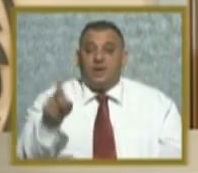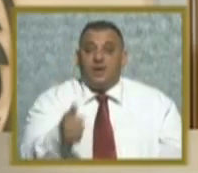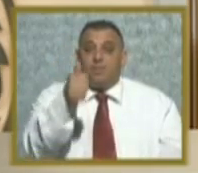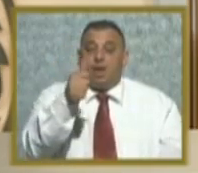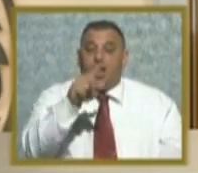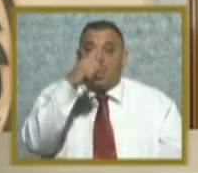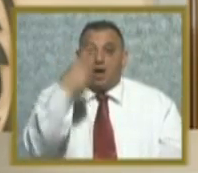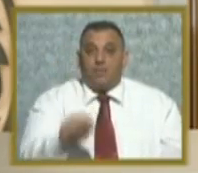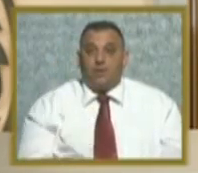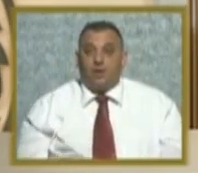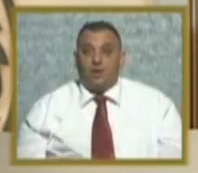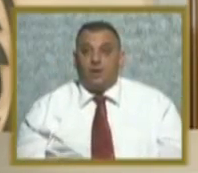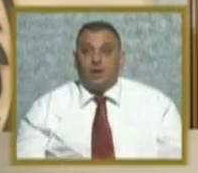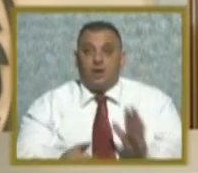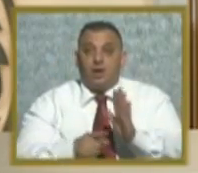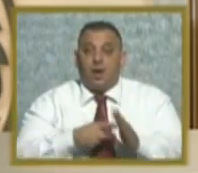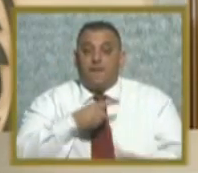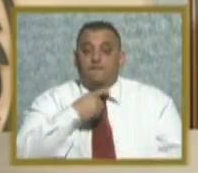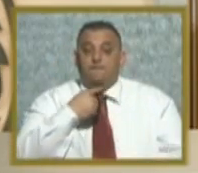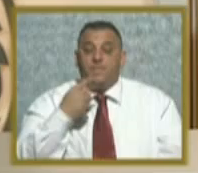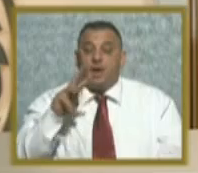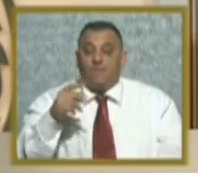هذا. لكن ممكن أنك تعطيه 100,000 تقول